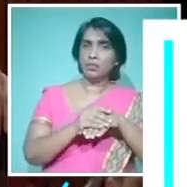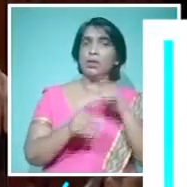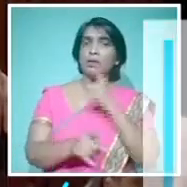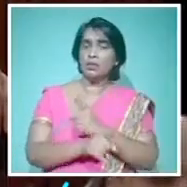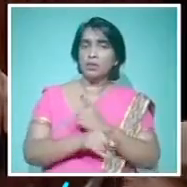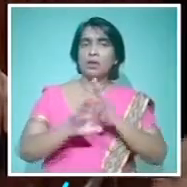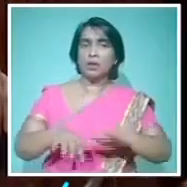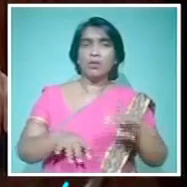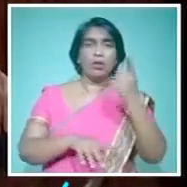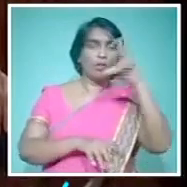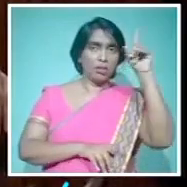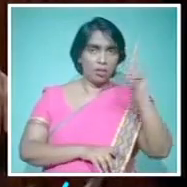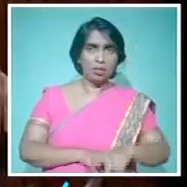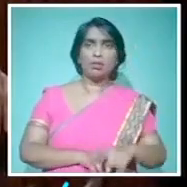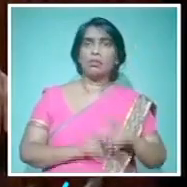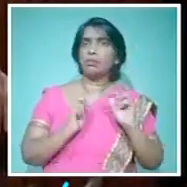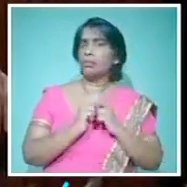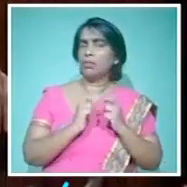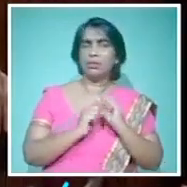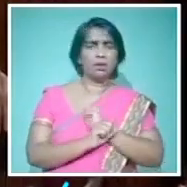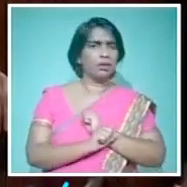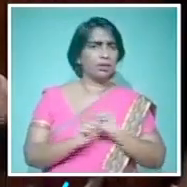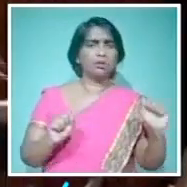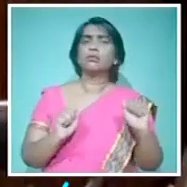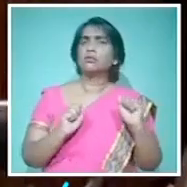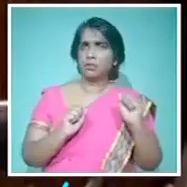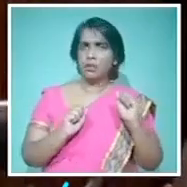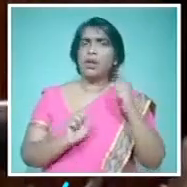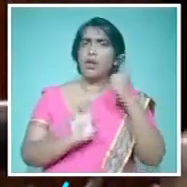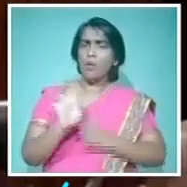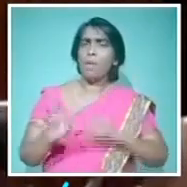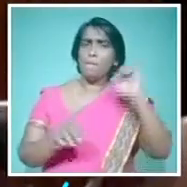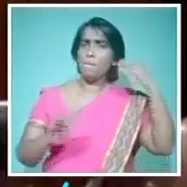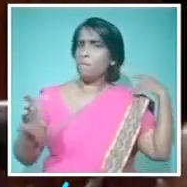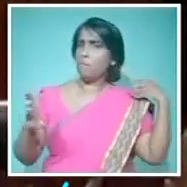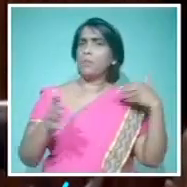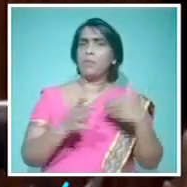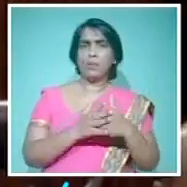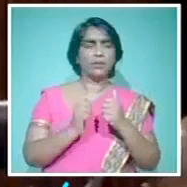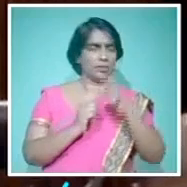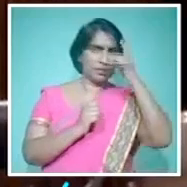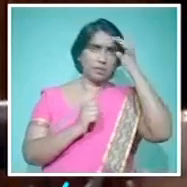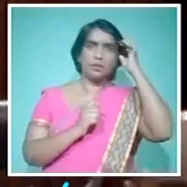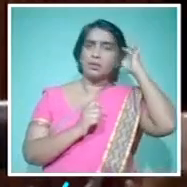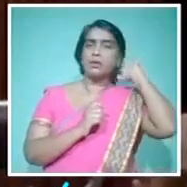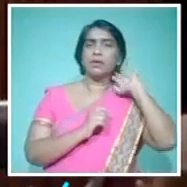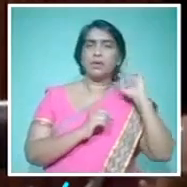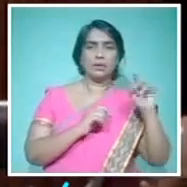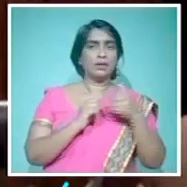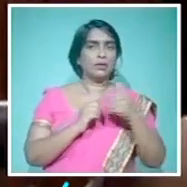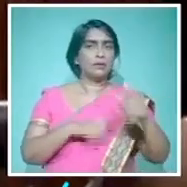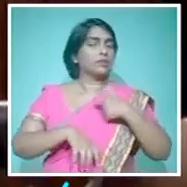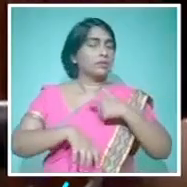ගුරුවරුත් ශිෂ්‍යෝ 12000ක් විතර කිසිම ගැටලුවක් නැතුව ගරු කථානායකතුමනි වසර 50කට වඩා වැඩි කාලයක් ඉඳලා තියෙනවා ඒ